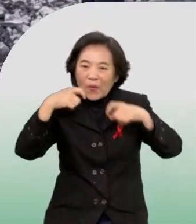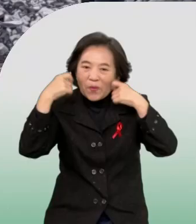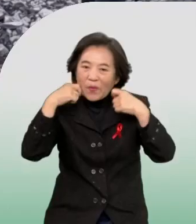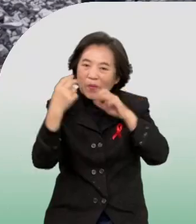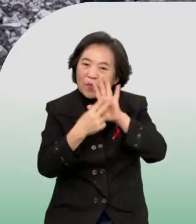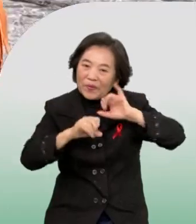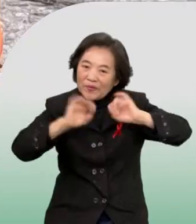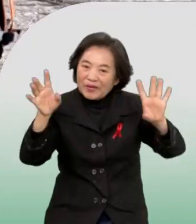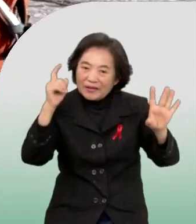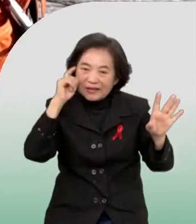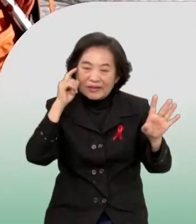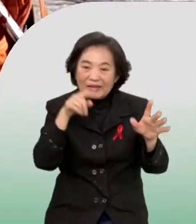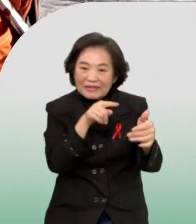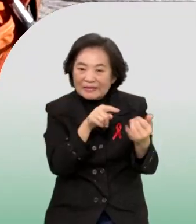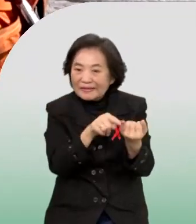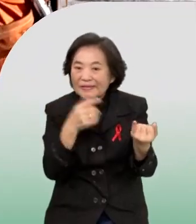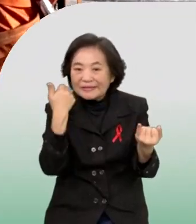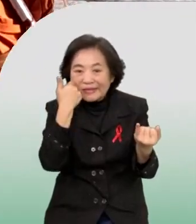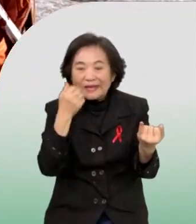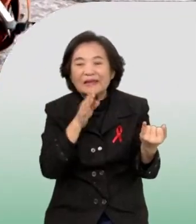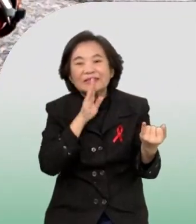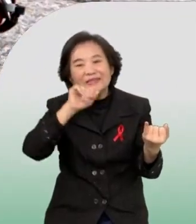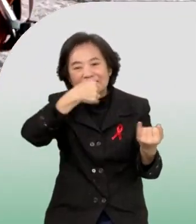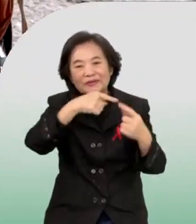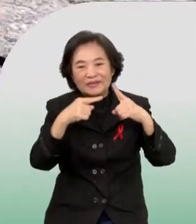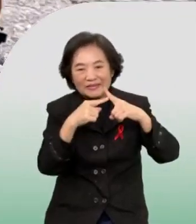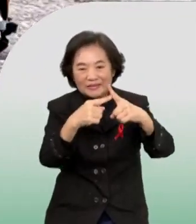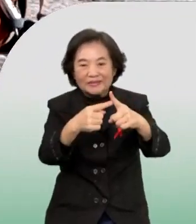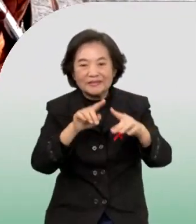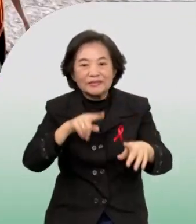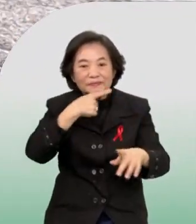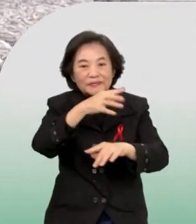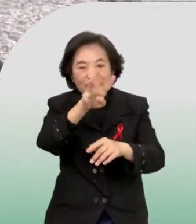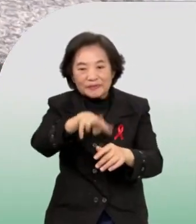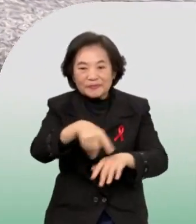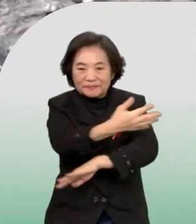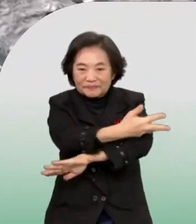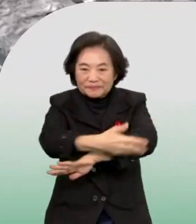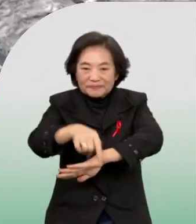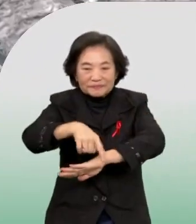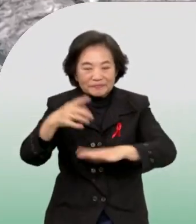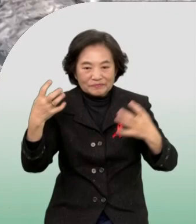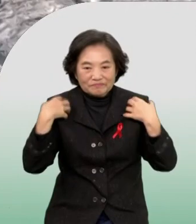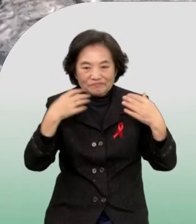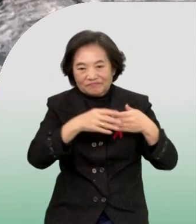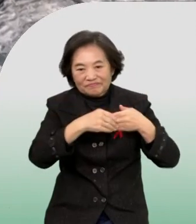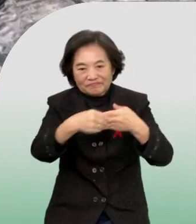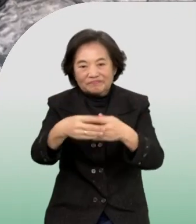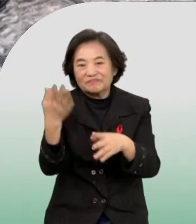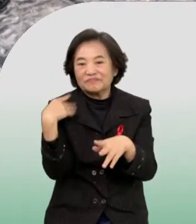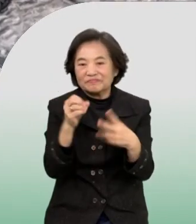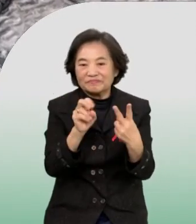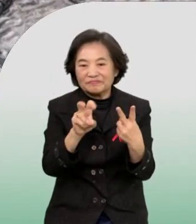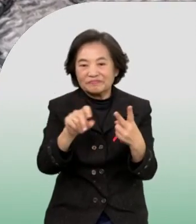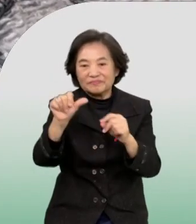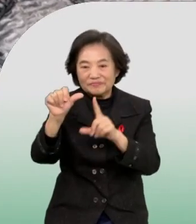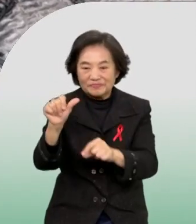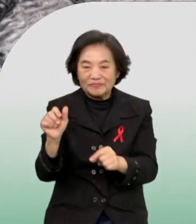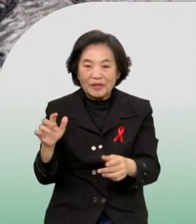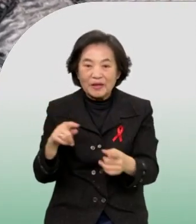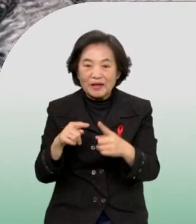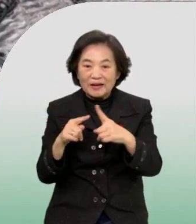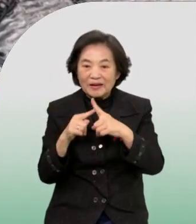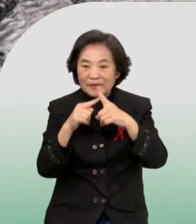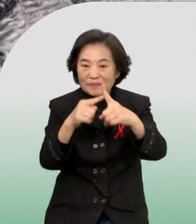示范，伊系台湾人Tina，每下礼拜冰川行抢界带动你，你恐2021年5月将伊到